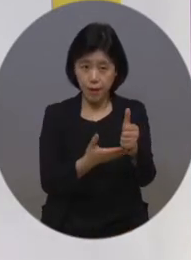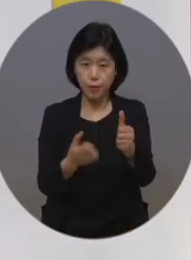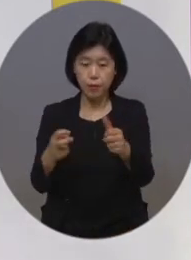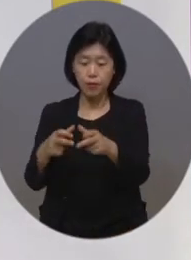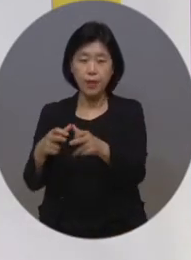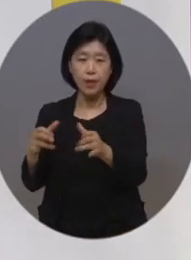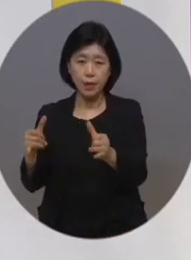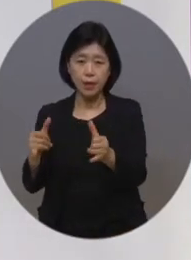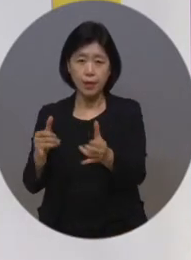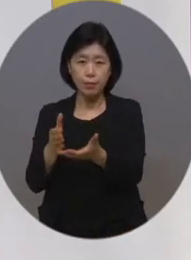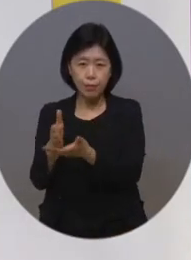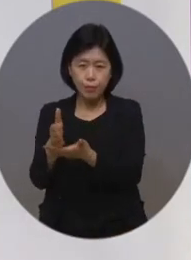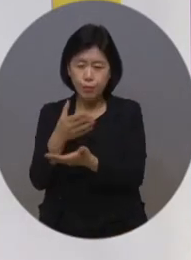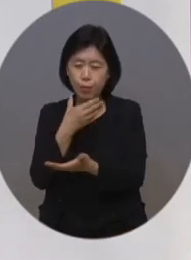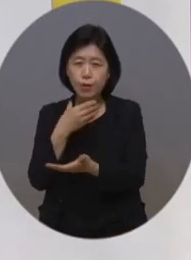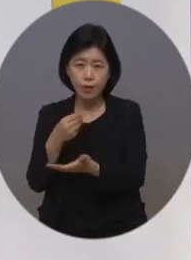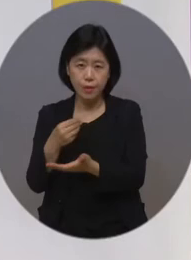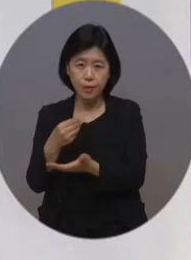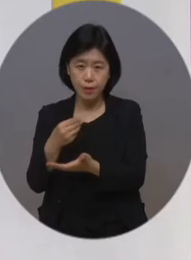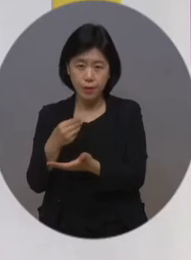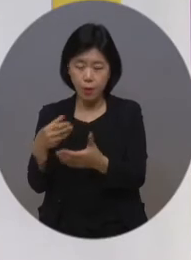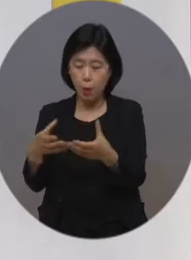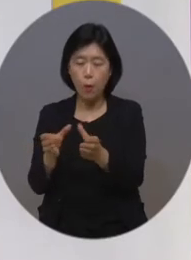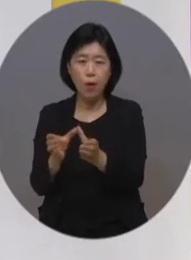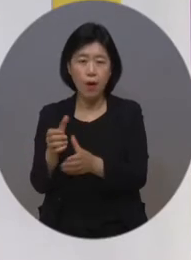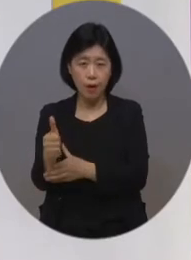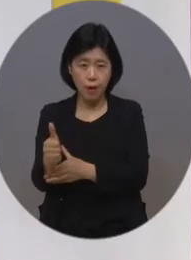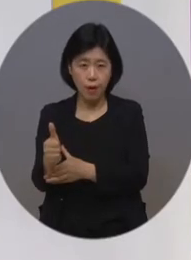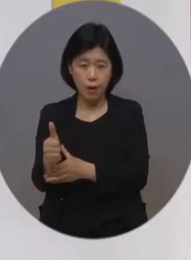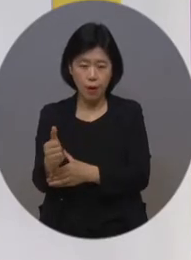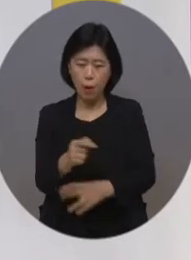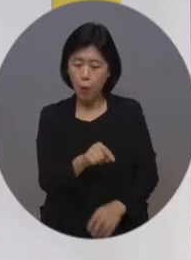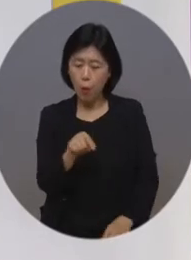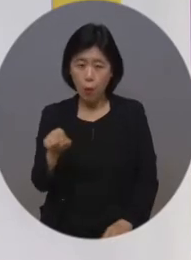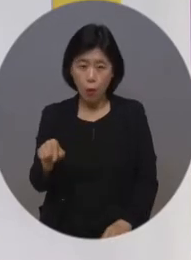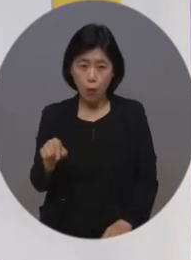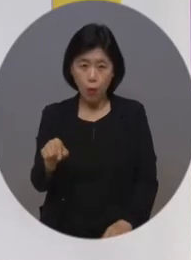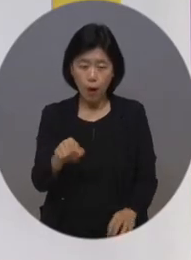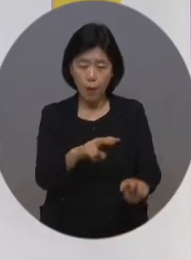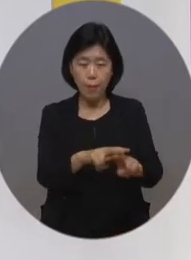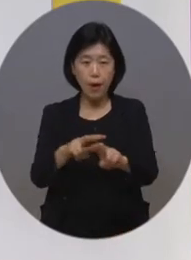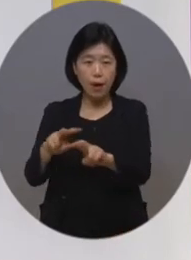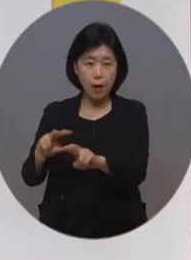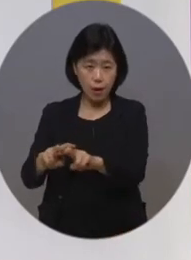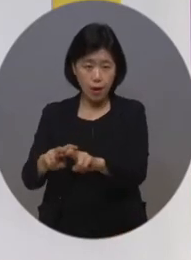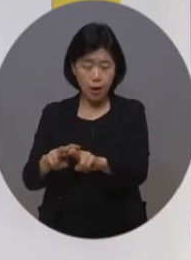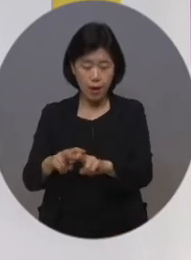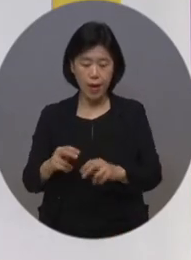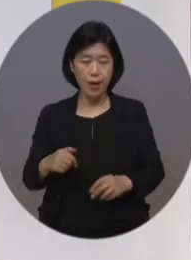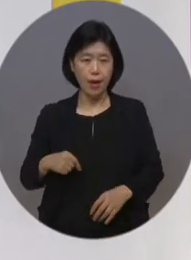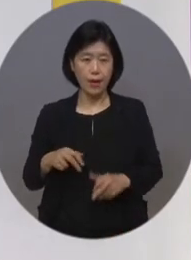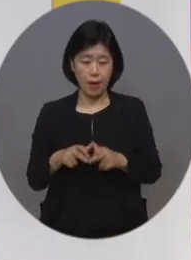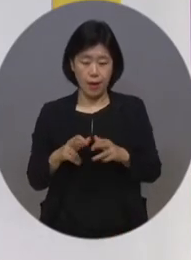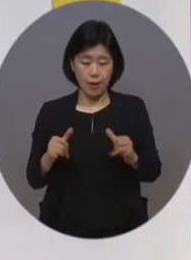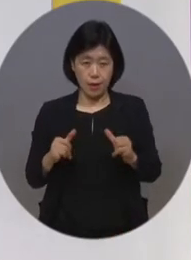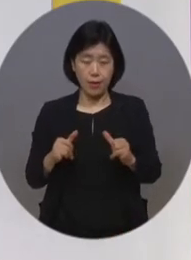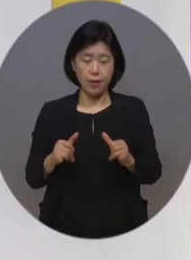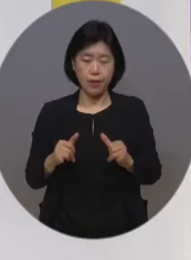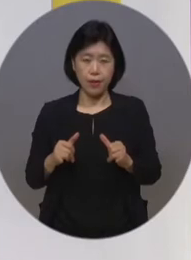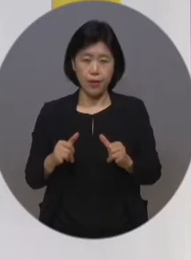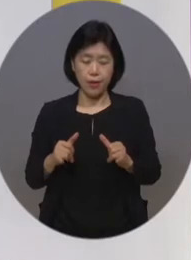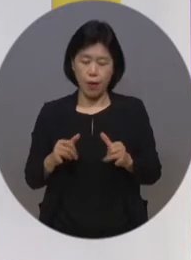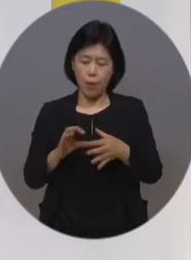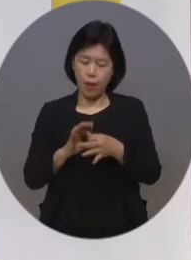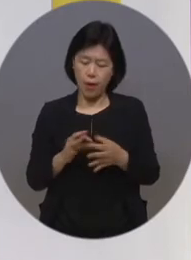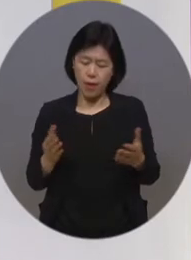이기 때문에 공무원들이 아무래도 서로 보직 이동 하면서 내 배워서 하는 것보다는 평생을 그